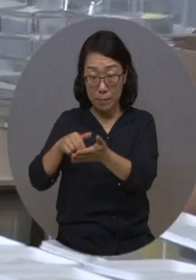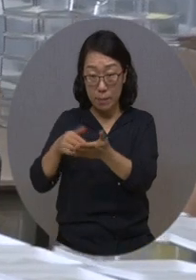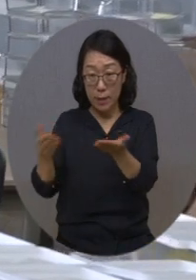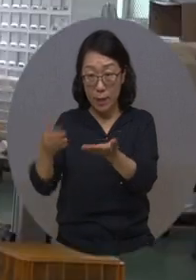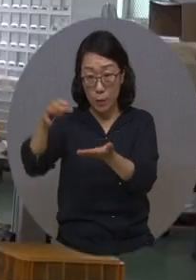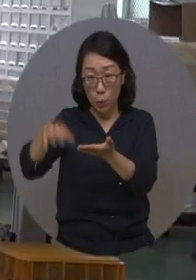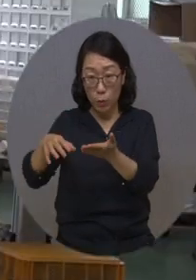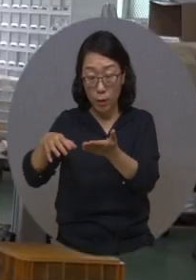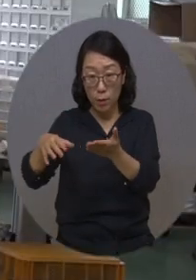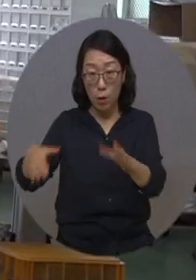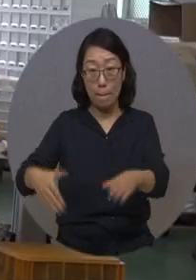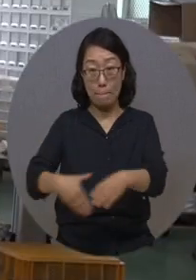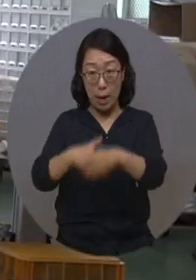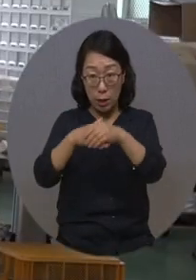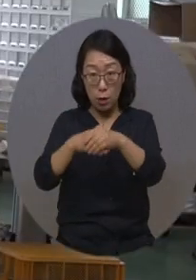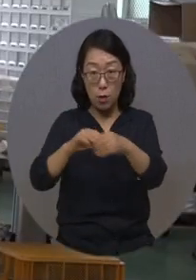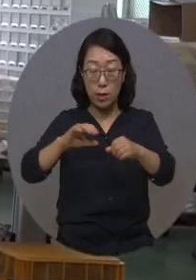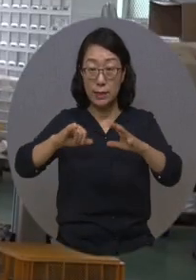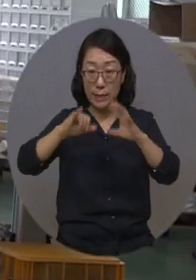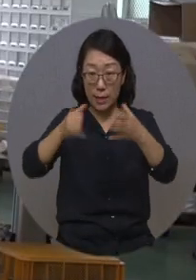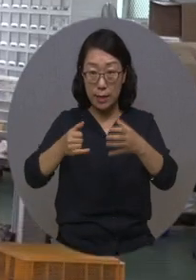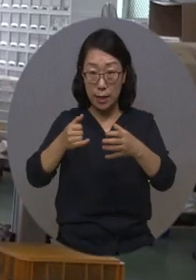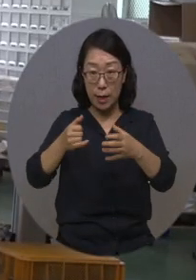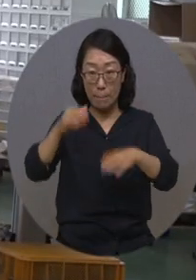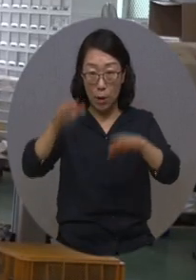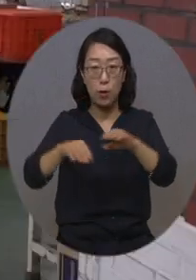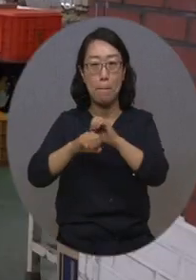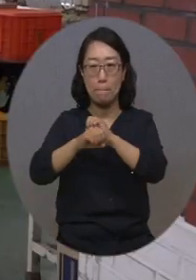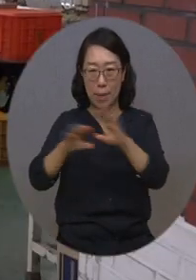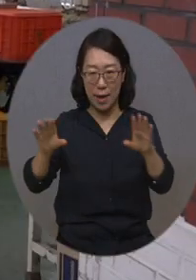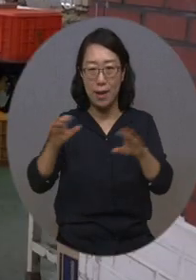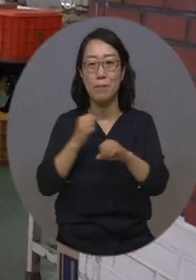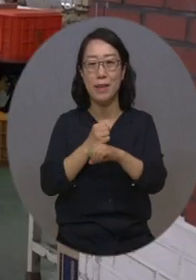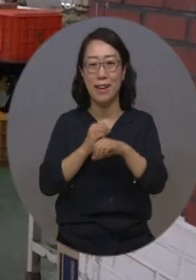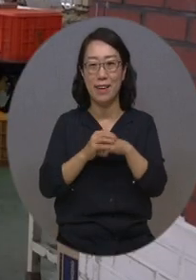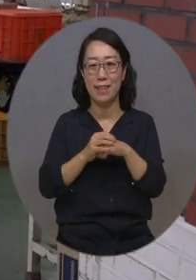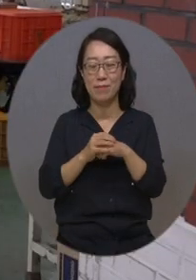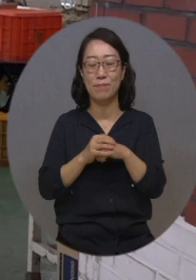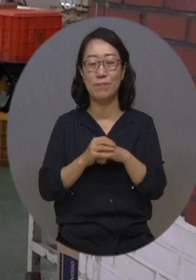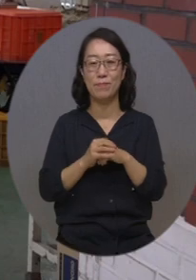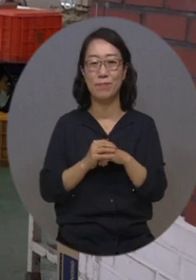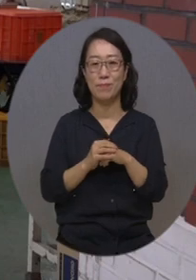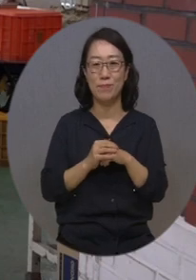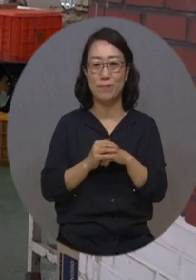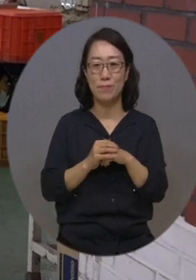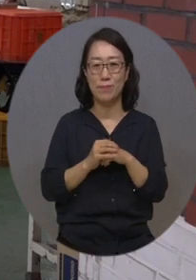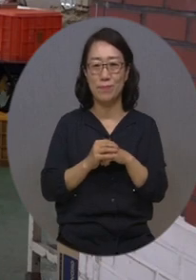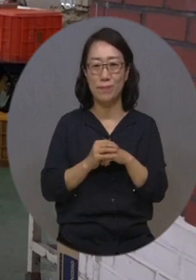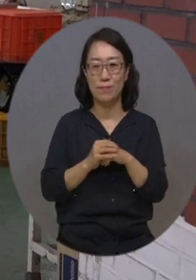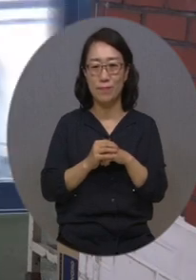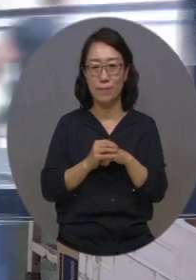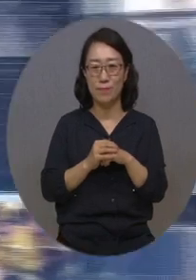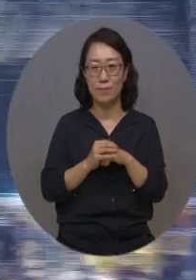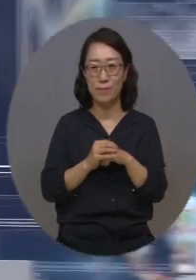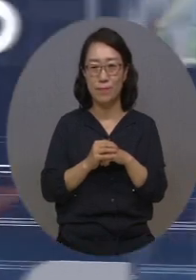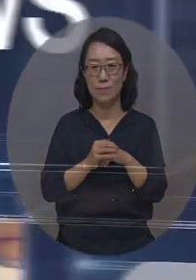맞잡은 손은 세상의 편견을 깨어가고 있습니다. 복지TV 경기방송 정은선입니다.